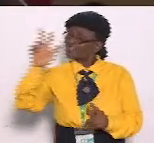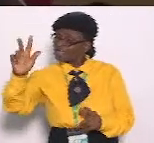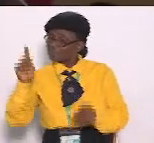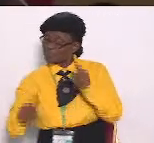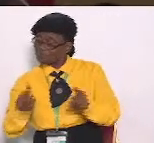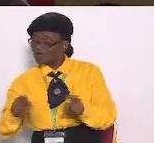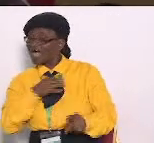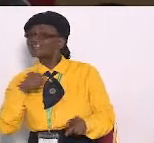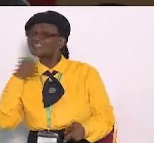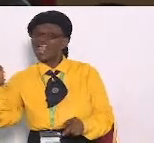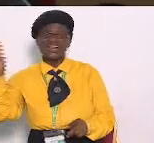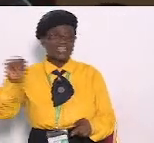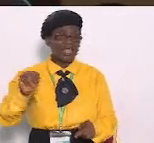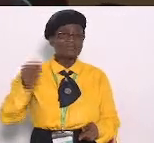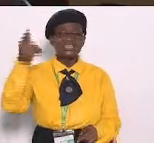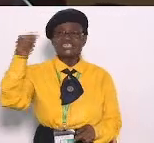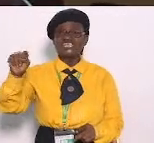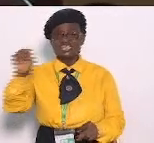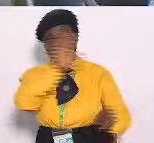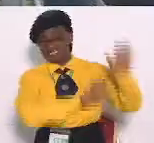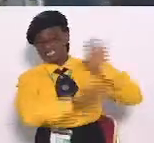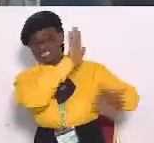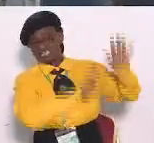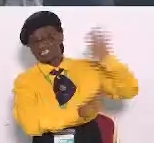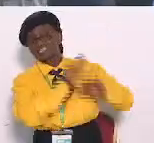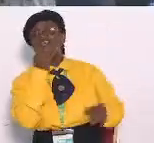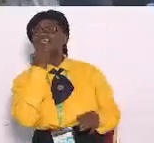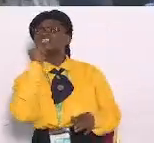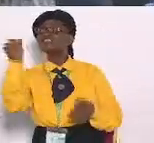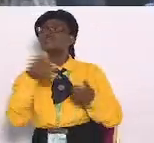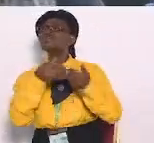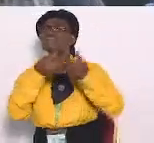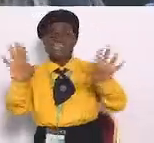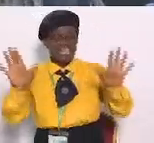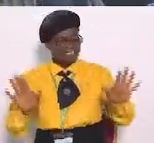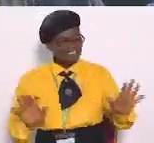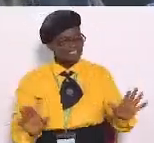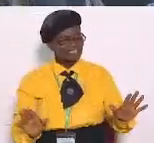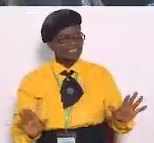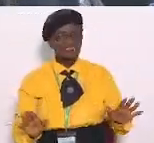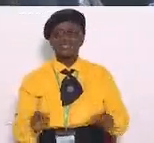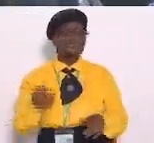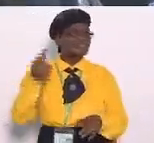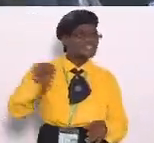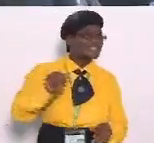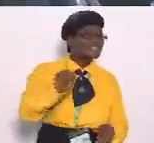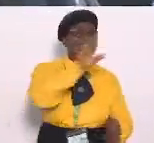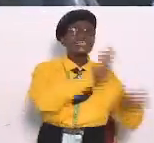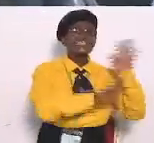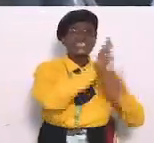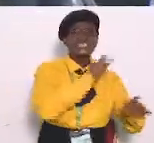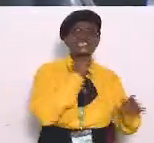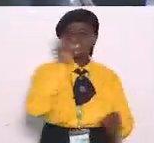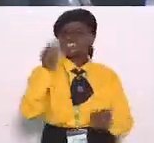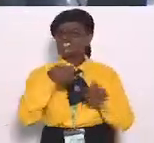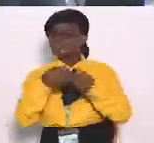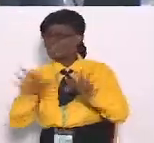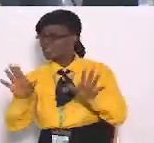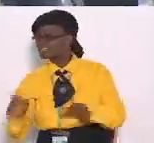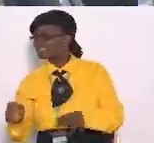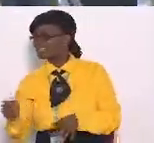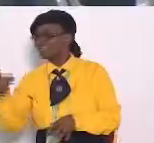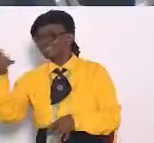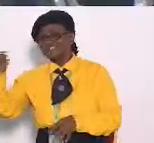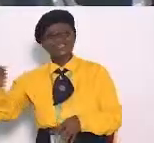balance fais face à deux ou trois personnes parmi eux dit le siège est levé le siège est